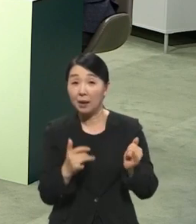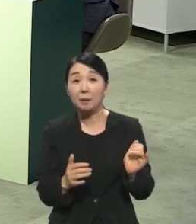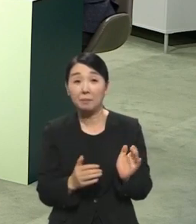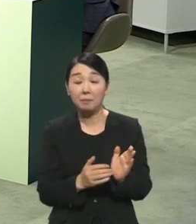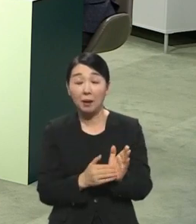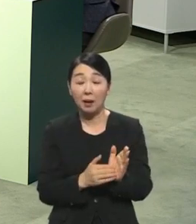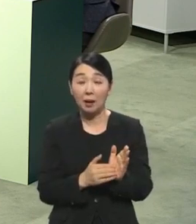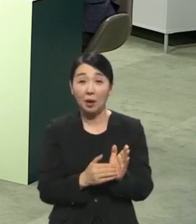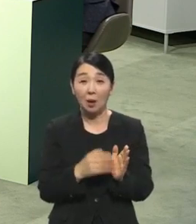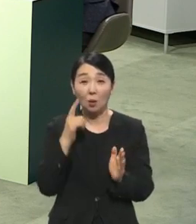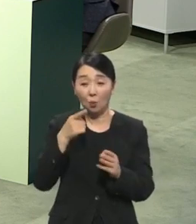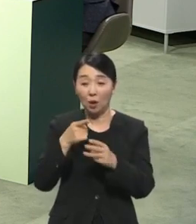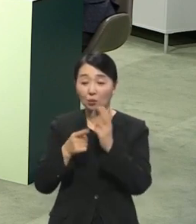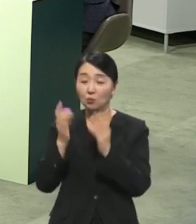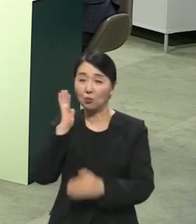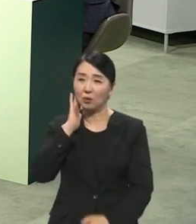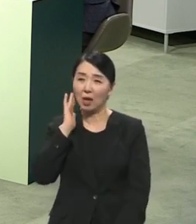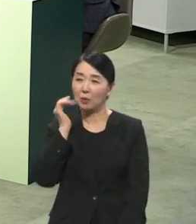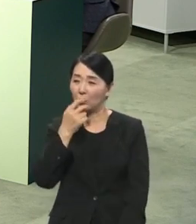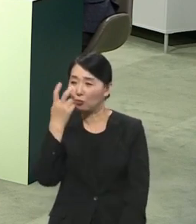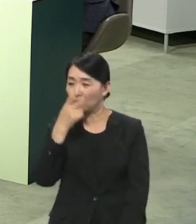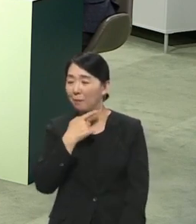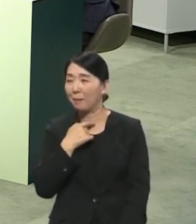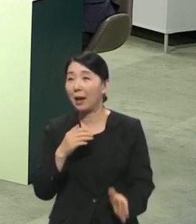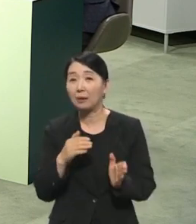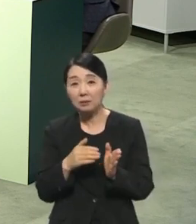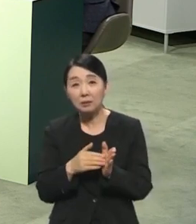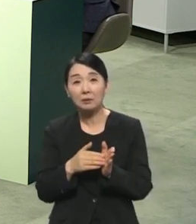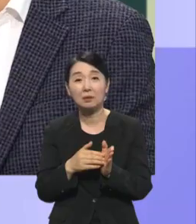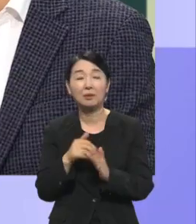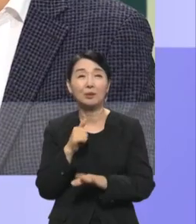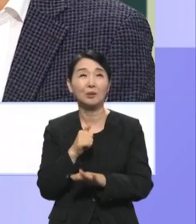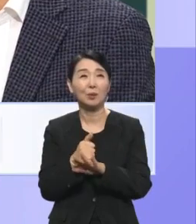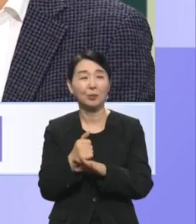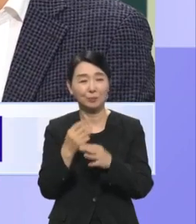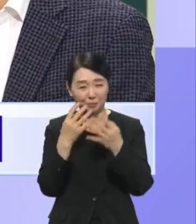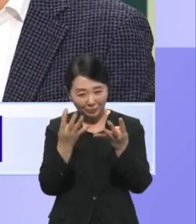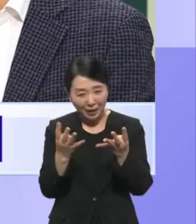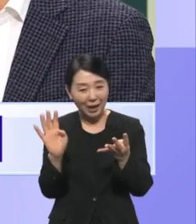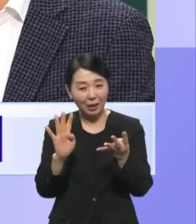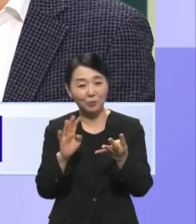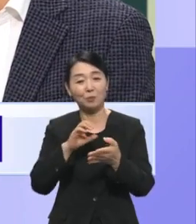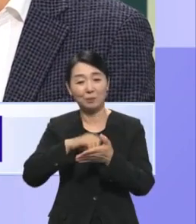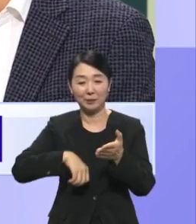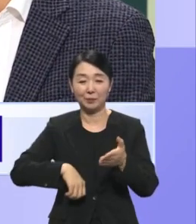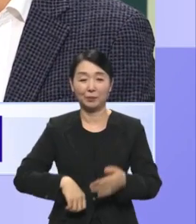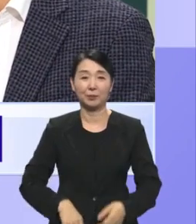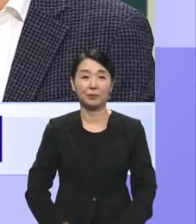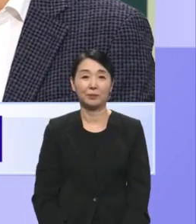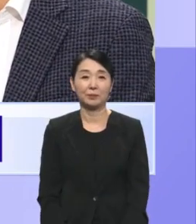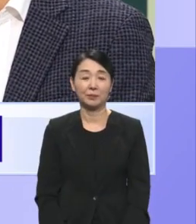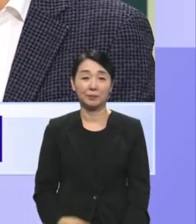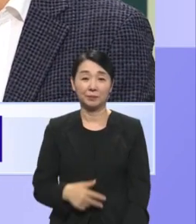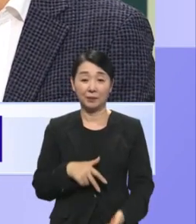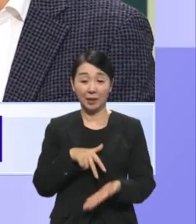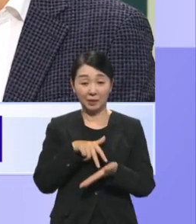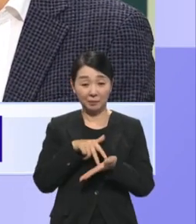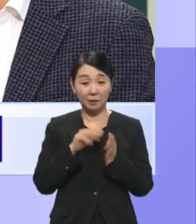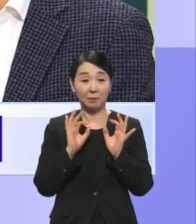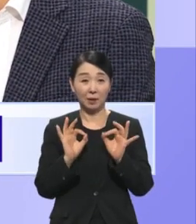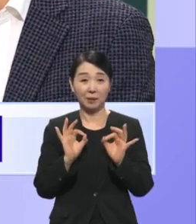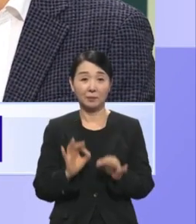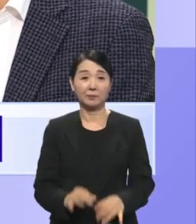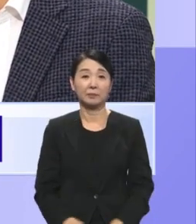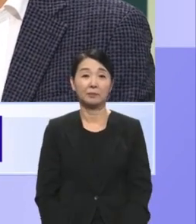수사를 했던 인물들이기 때문에 또 빠졌다 이런 분석도 있는데 그 부분은 어떻게 보세요 제가 볼 때는 이제